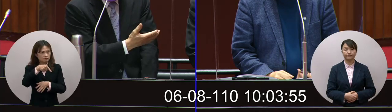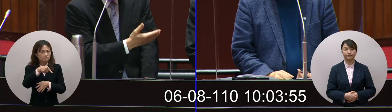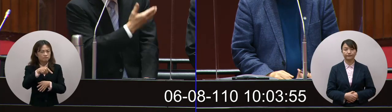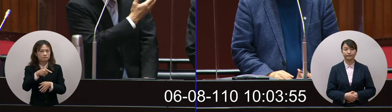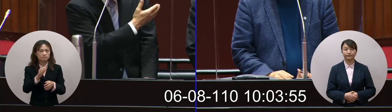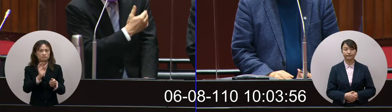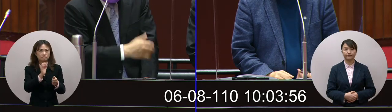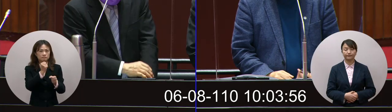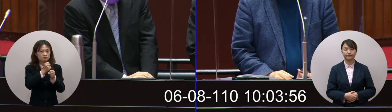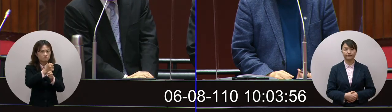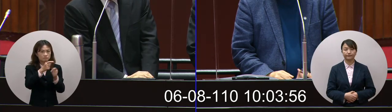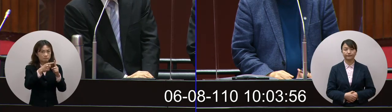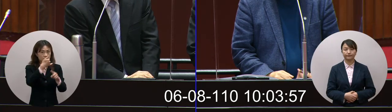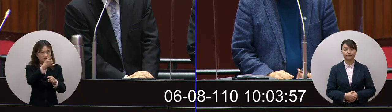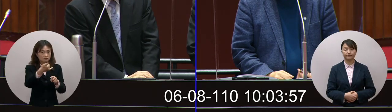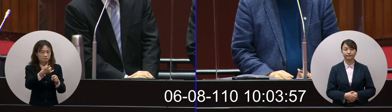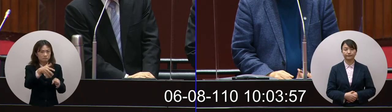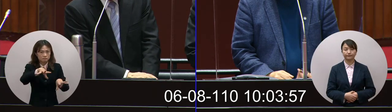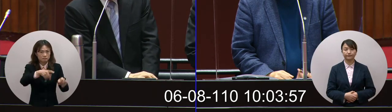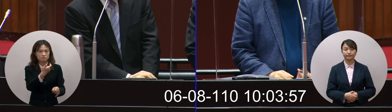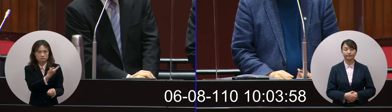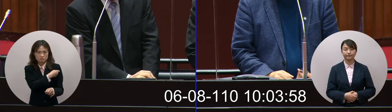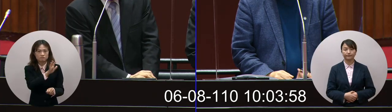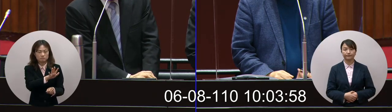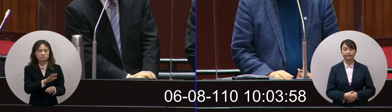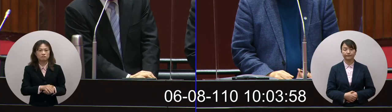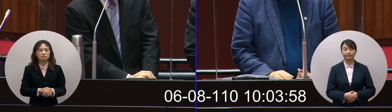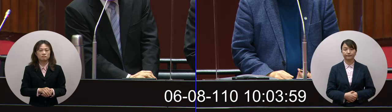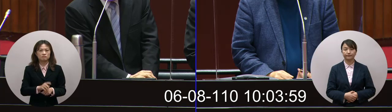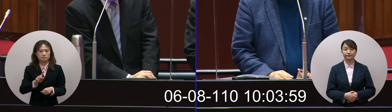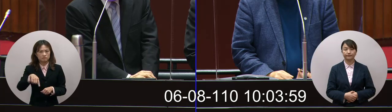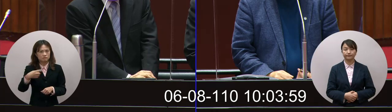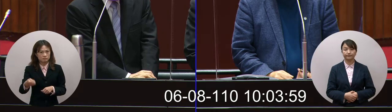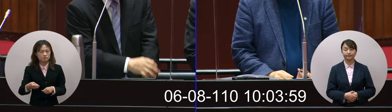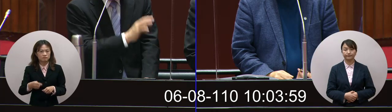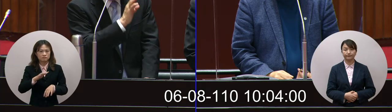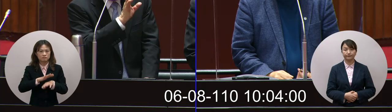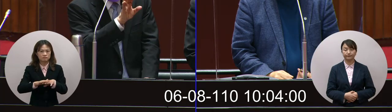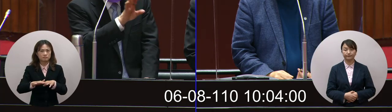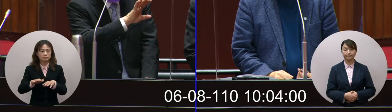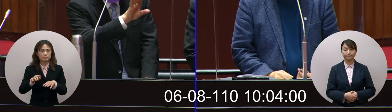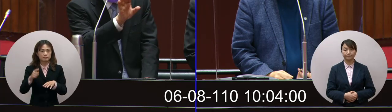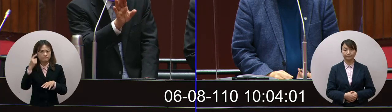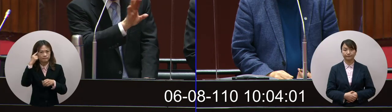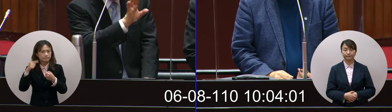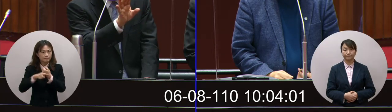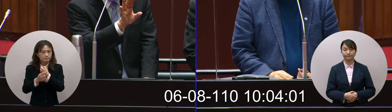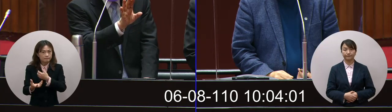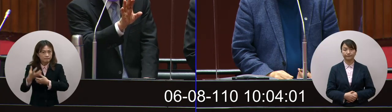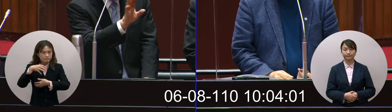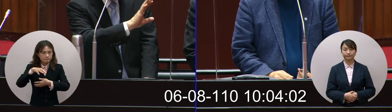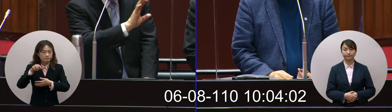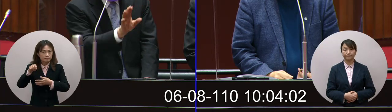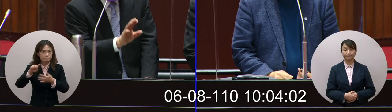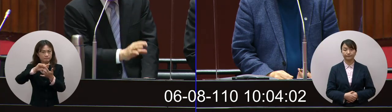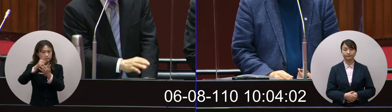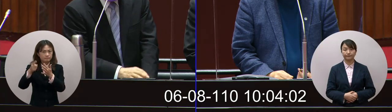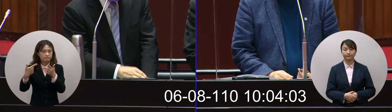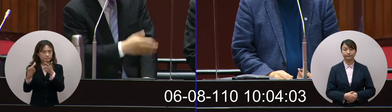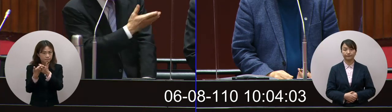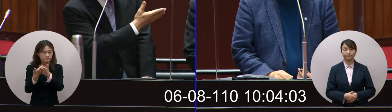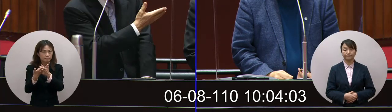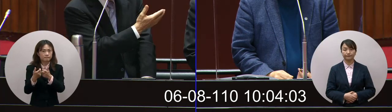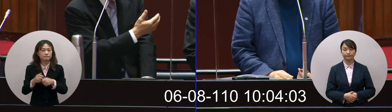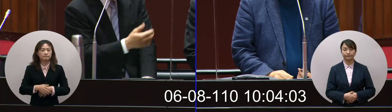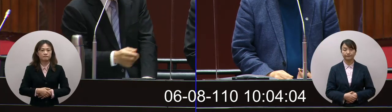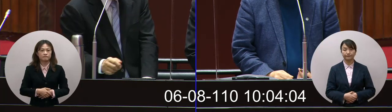来了，再来甲卫生部、CDC 中心来研究规个经营。